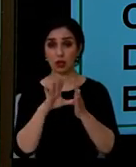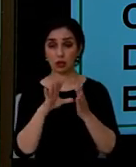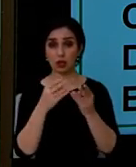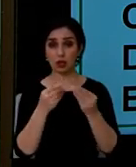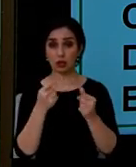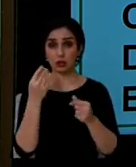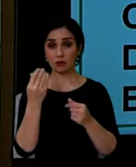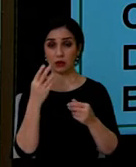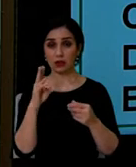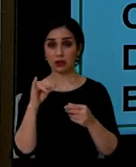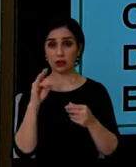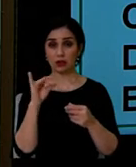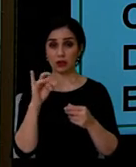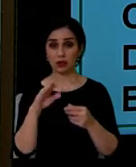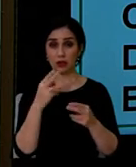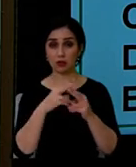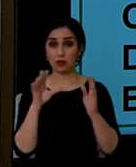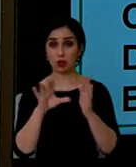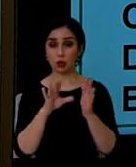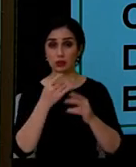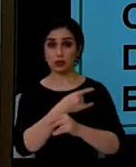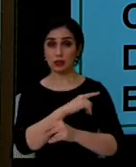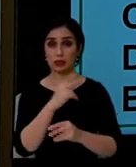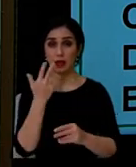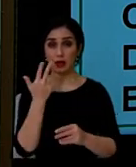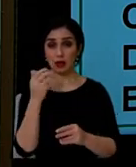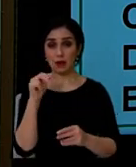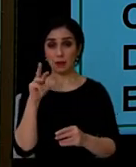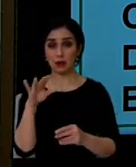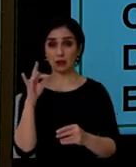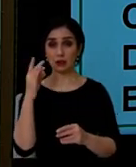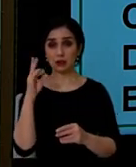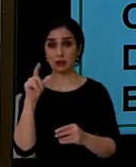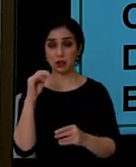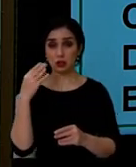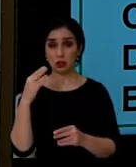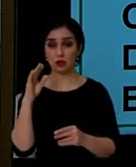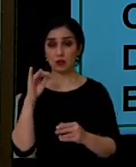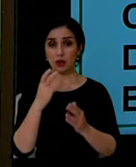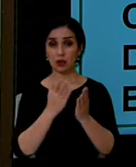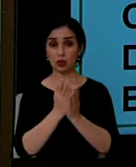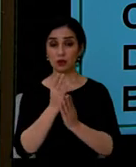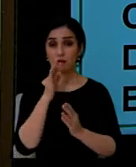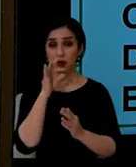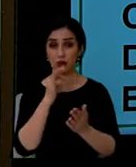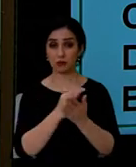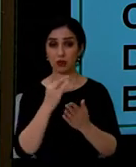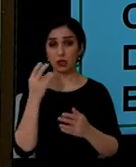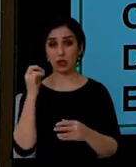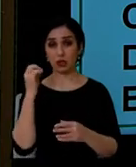раствора его нитрата, током с силой 3 ампер за 40 минут. И варианты ответов.